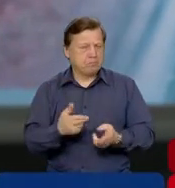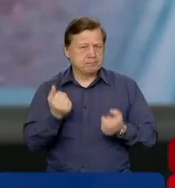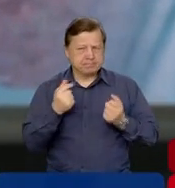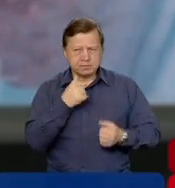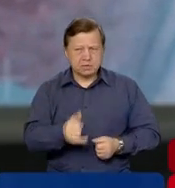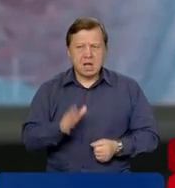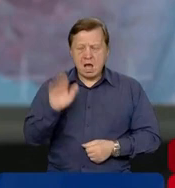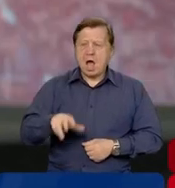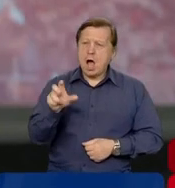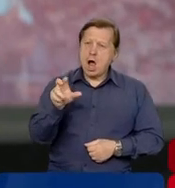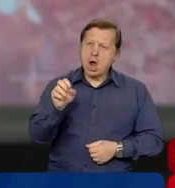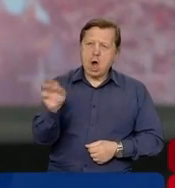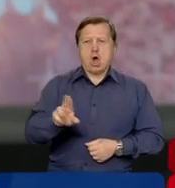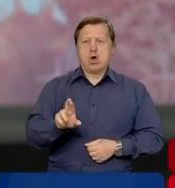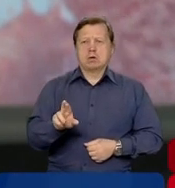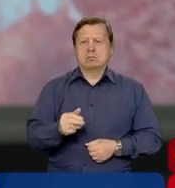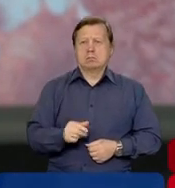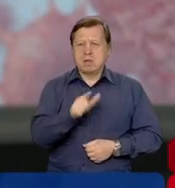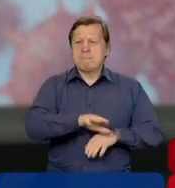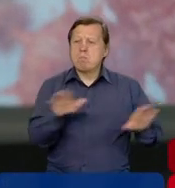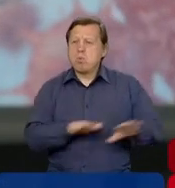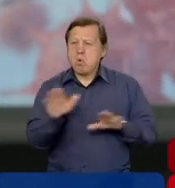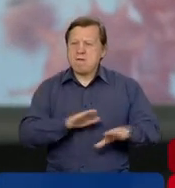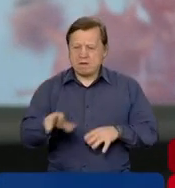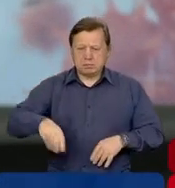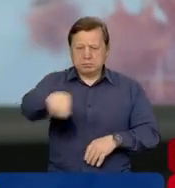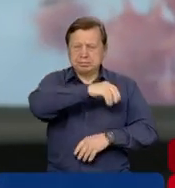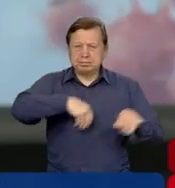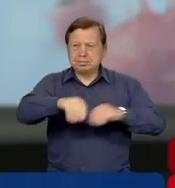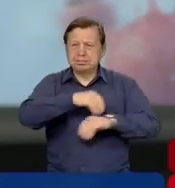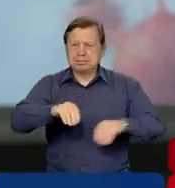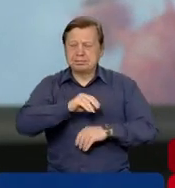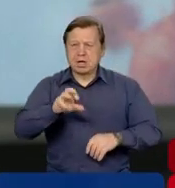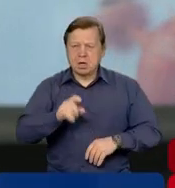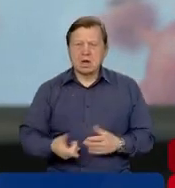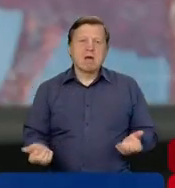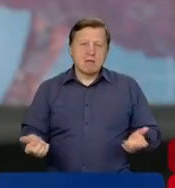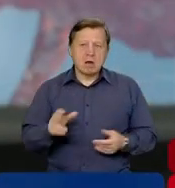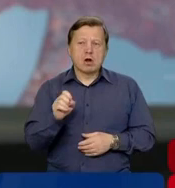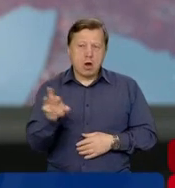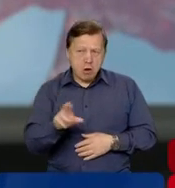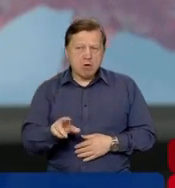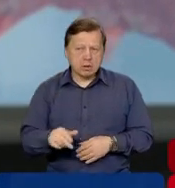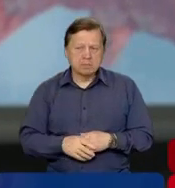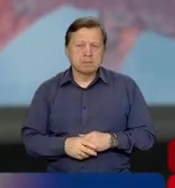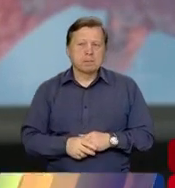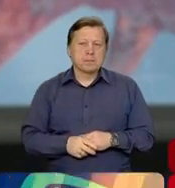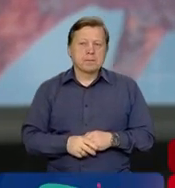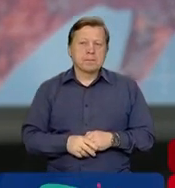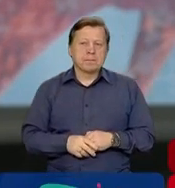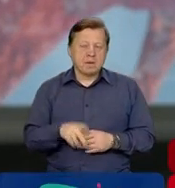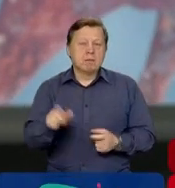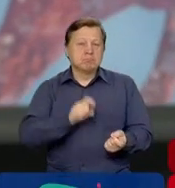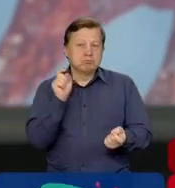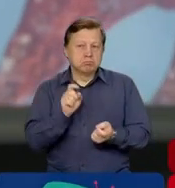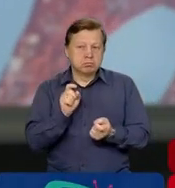może inaczej, sam chlor, który na przykład stosujemy na pływalniach, czy on może mieć jakikolwiek związek ze zwalczaniem wirusa? Chlor ma działanie oczywiście